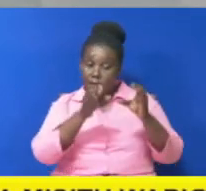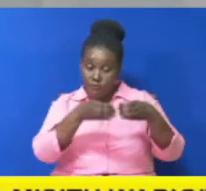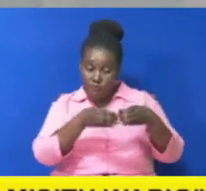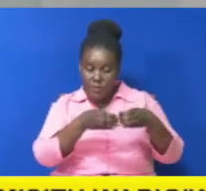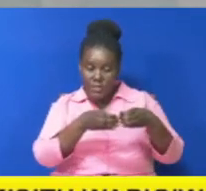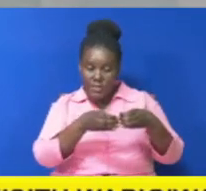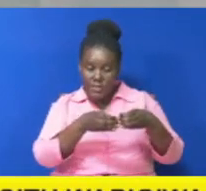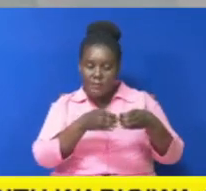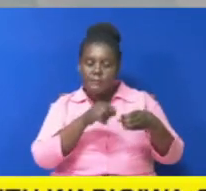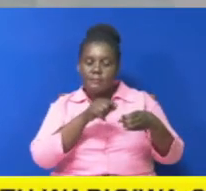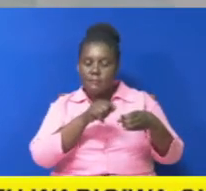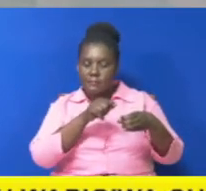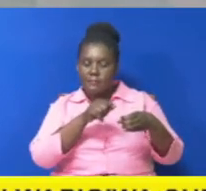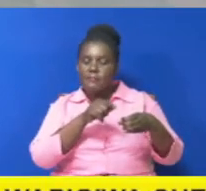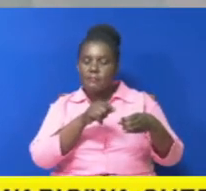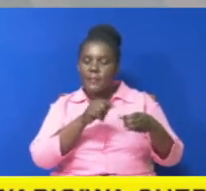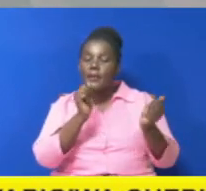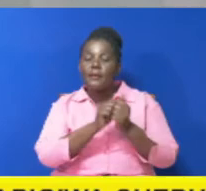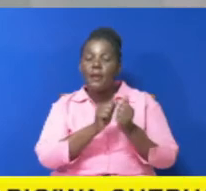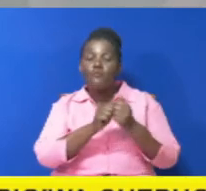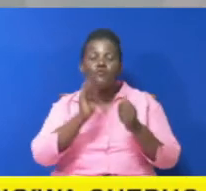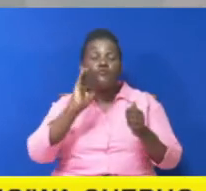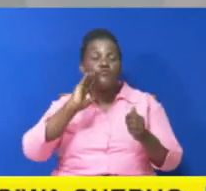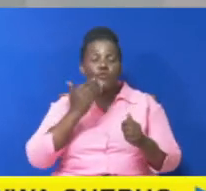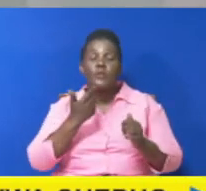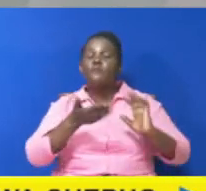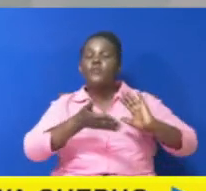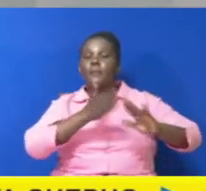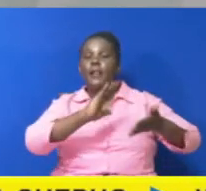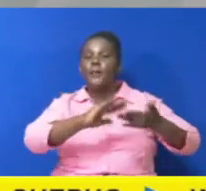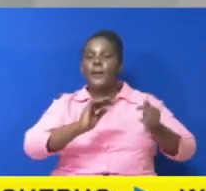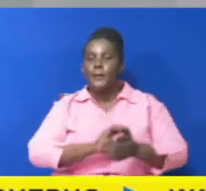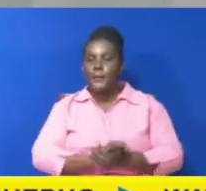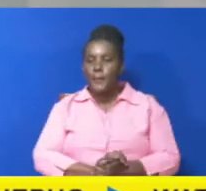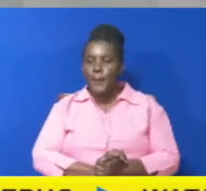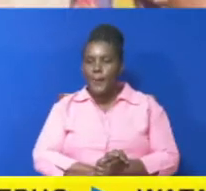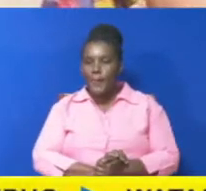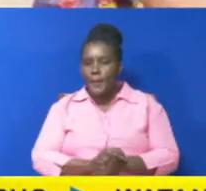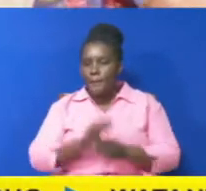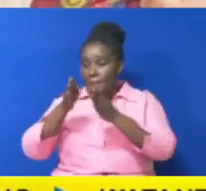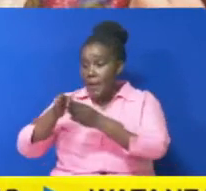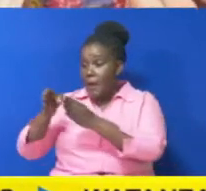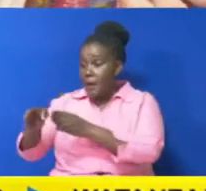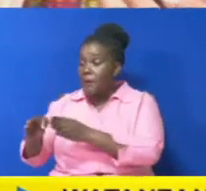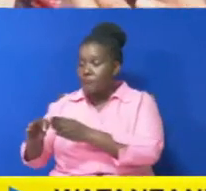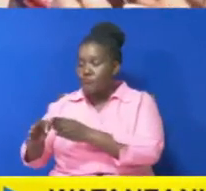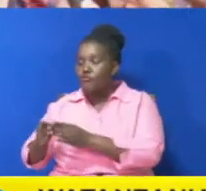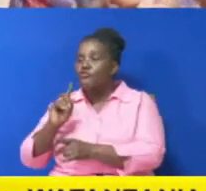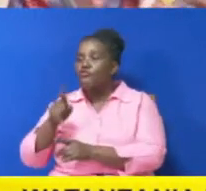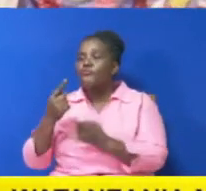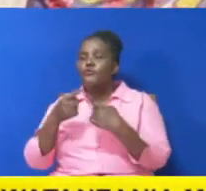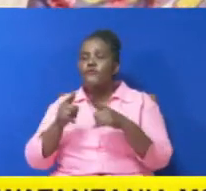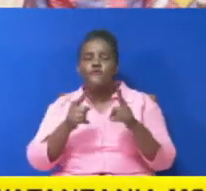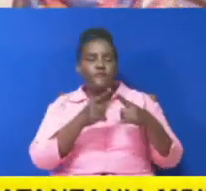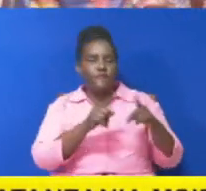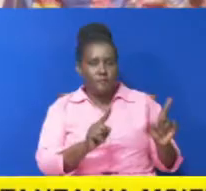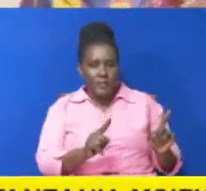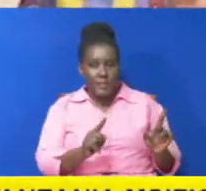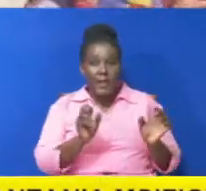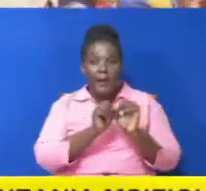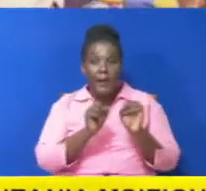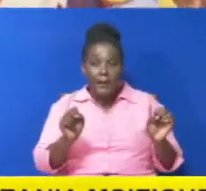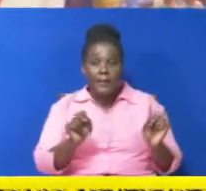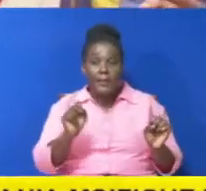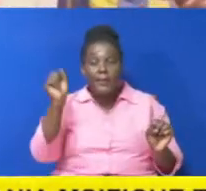kitu kimoja ambacho ni kigumu sana kinawashinda watu wengi ni maelewano. Kwa sababu binadamu tumeumbwa tofauti. Lakini tujue kabisa kwamba